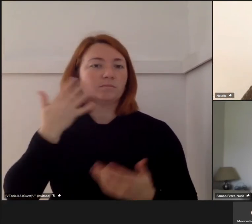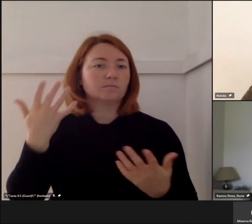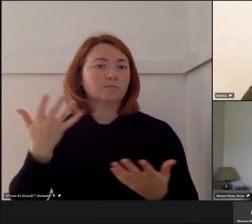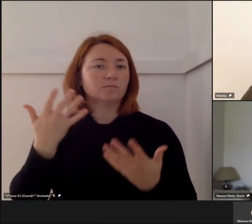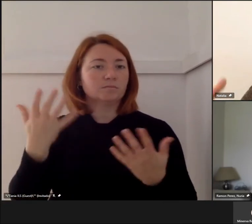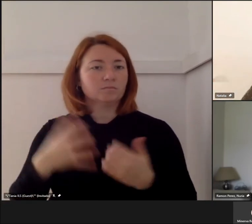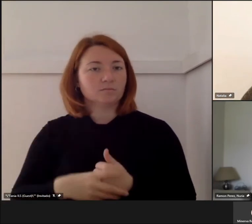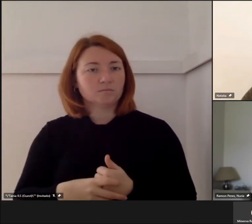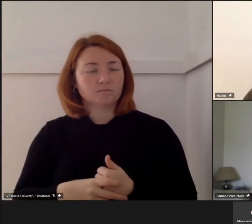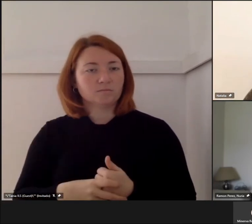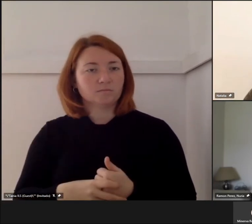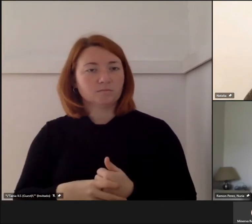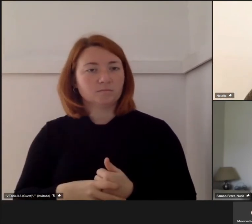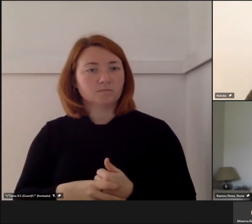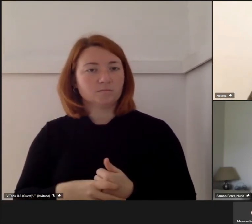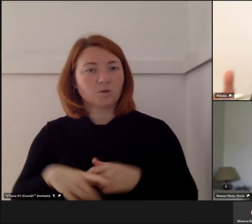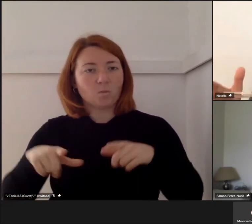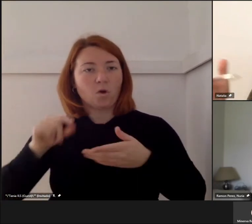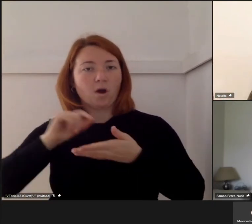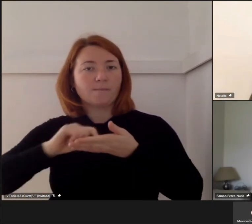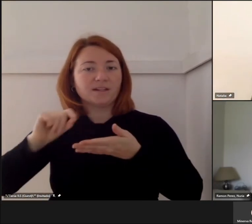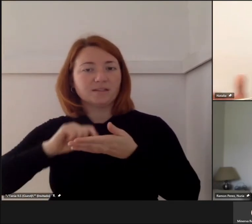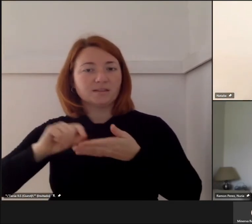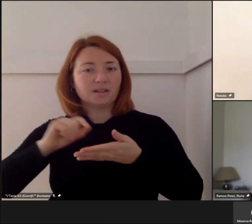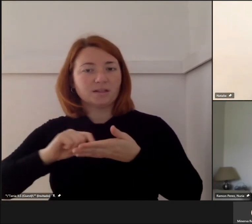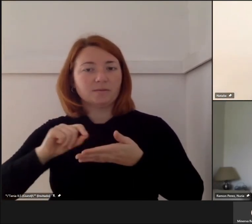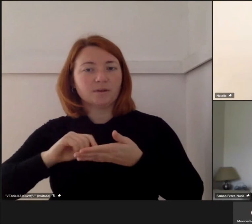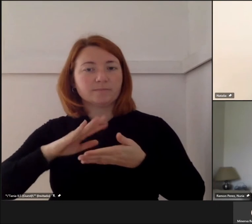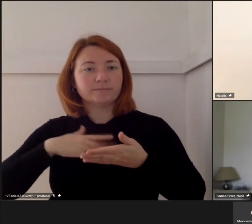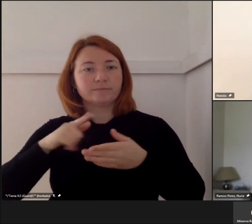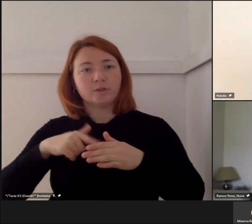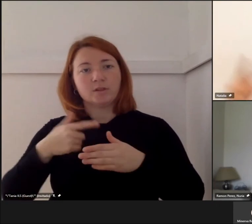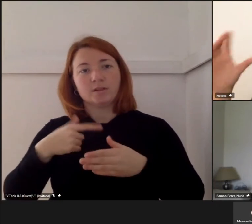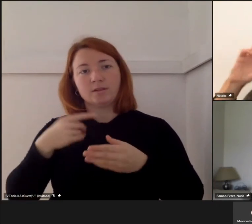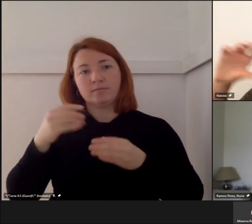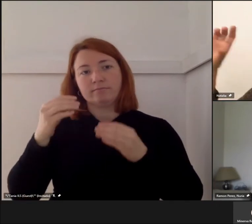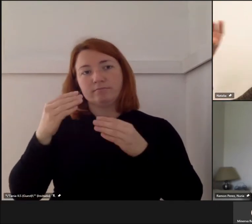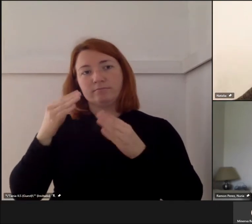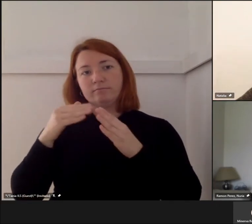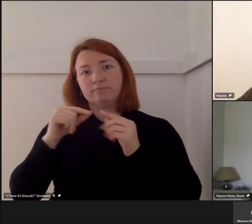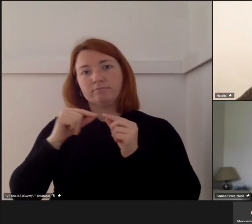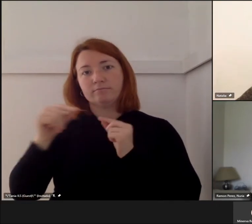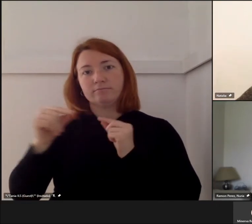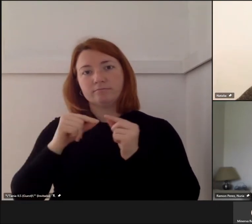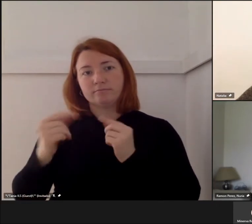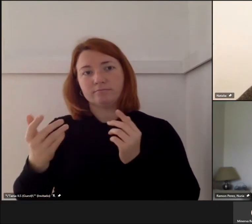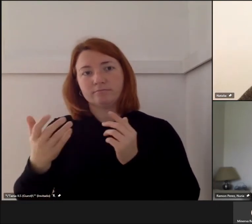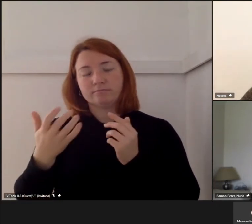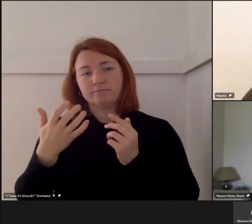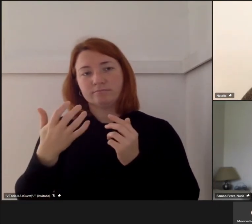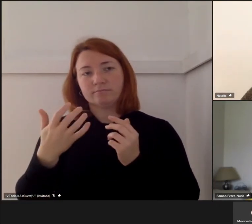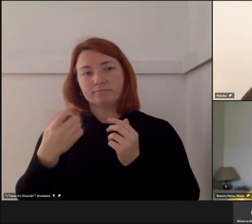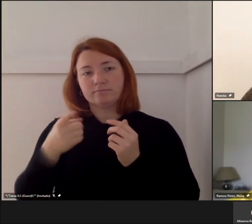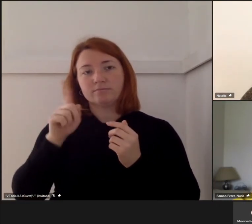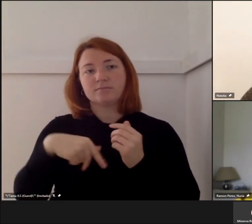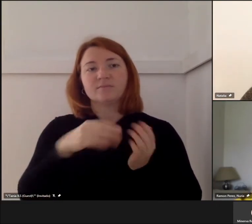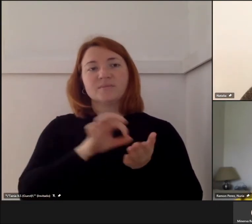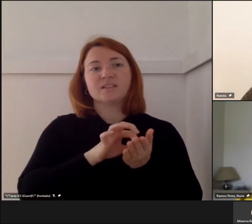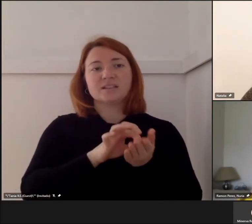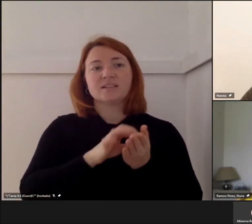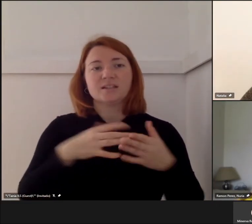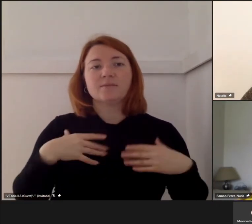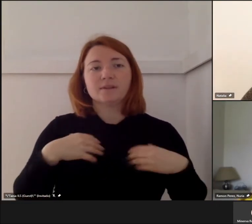més tècniques, no?, o més administratives que ens permeten fer més teletreball, no? Perquè, clar, si veus, d'altra banda, no?, que els serveis sanitaris estan